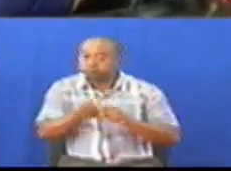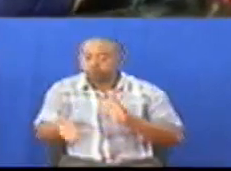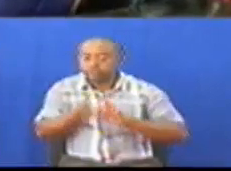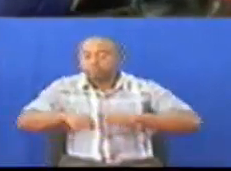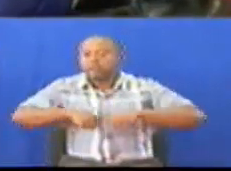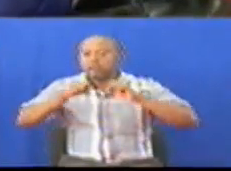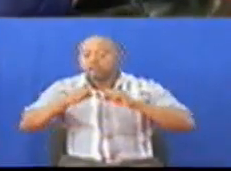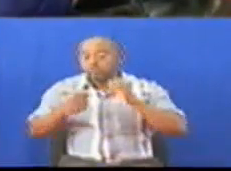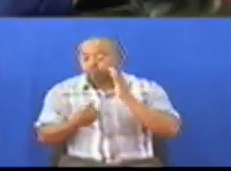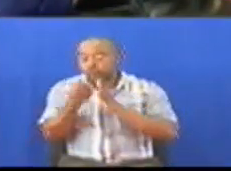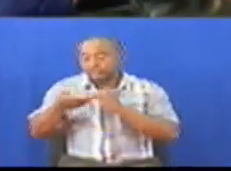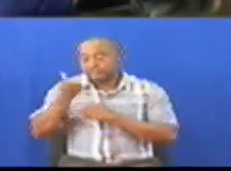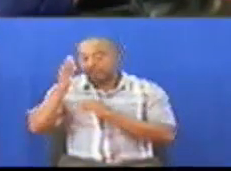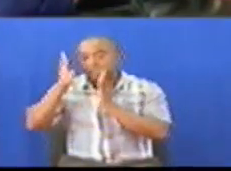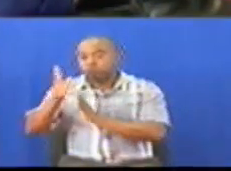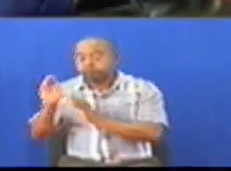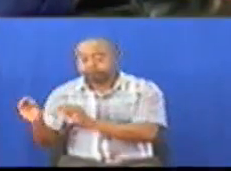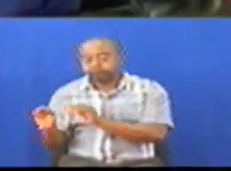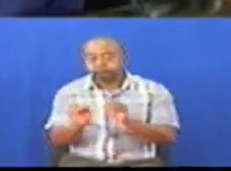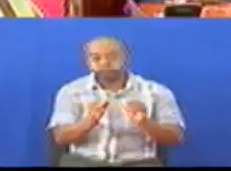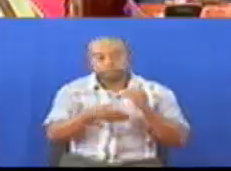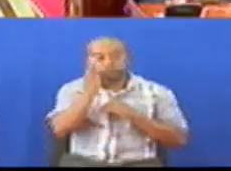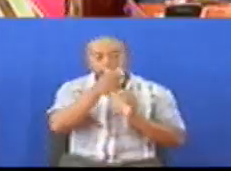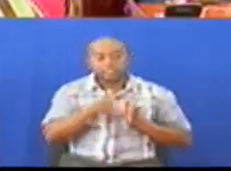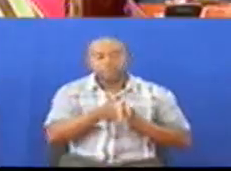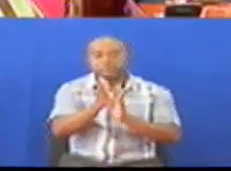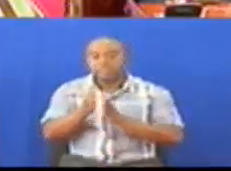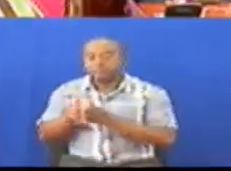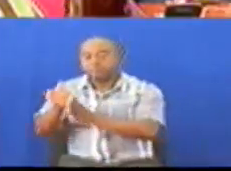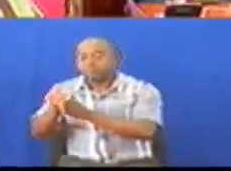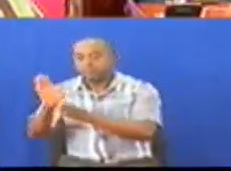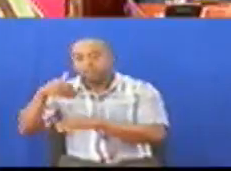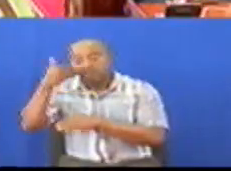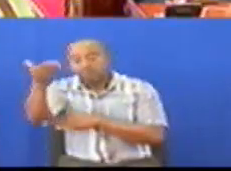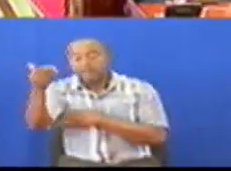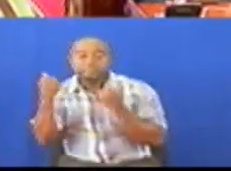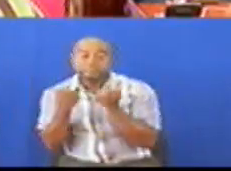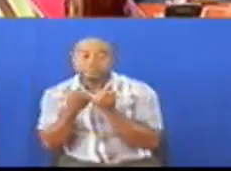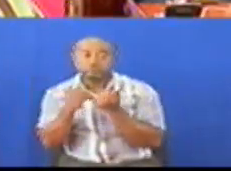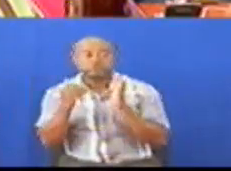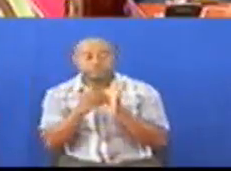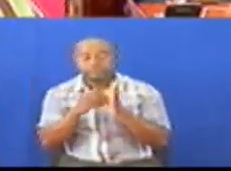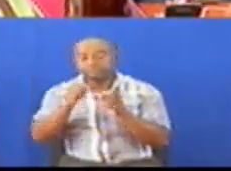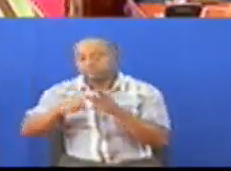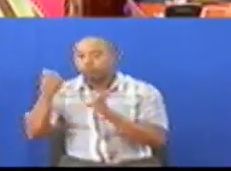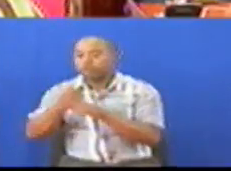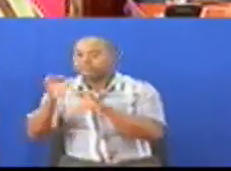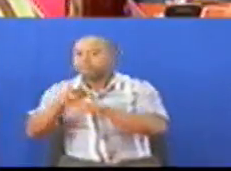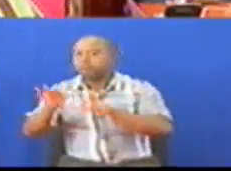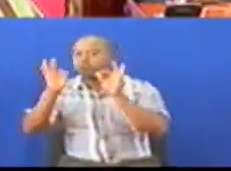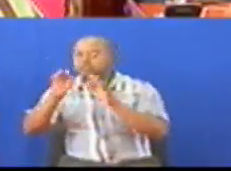serikali kuu kwenda serikali za mitaa, na sheria zikatayarishwa na maboresho yakafanyika kwa fedha za